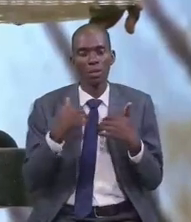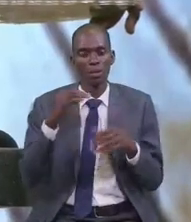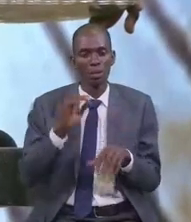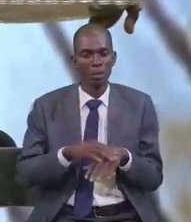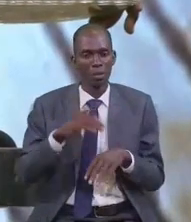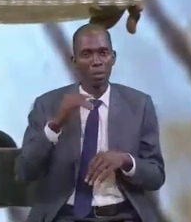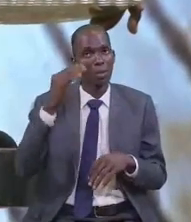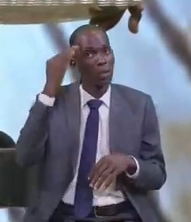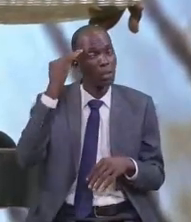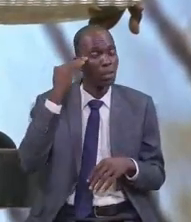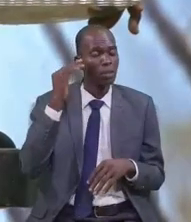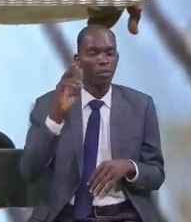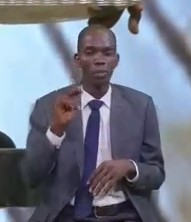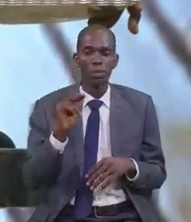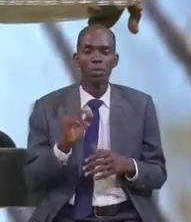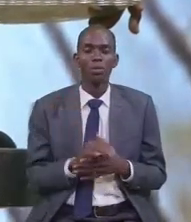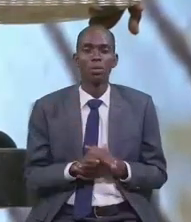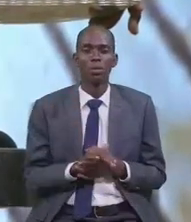tête.